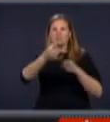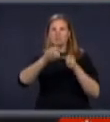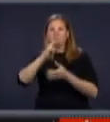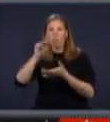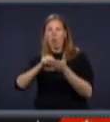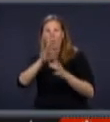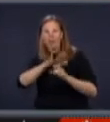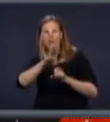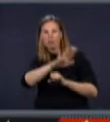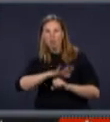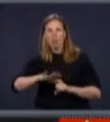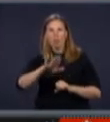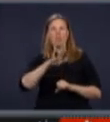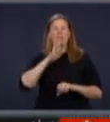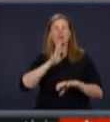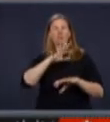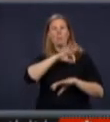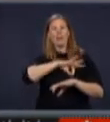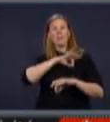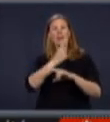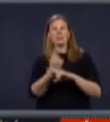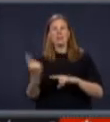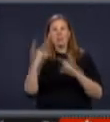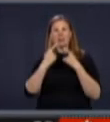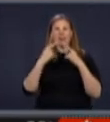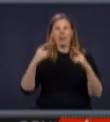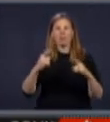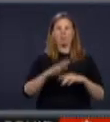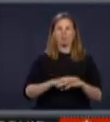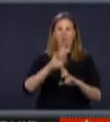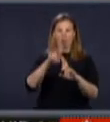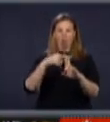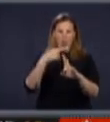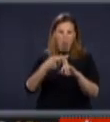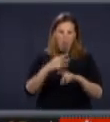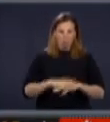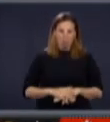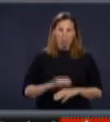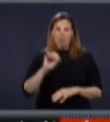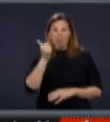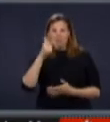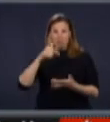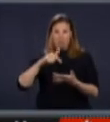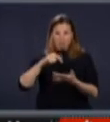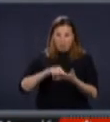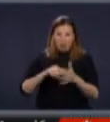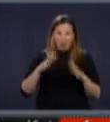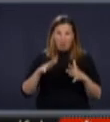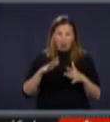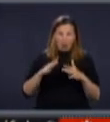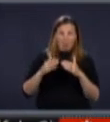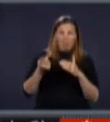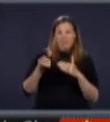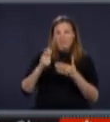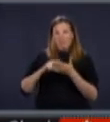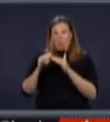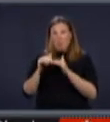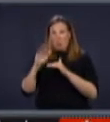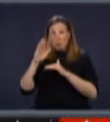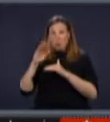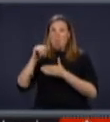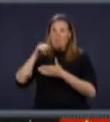annoncées la semaine dernière? Bien, là-dessus, on peut vous dire qu'il y a à peu près 10 000 personnes, un peu plus de 10 000 personnes qui